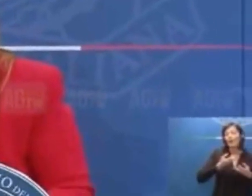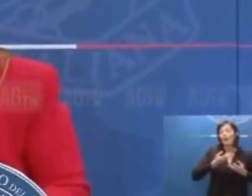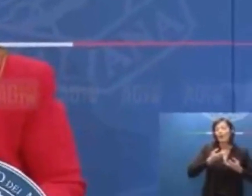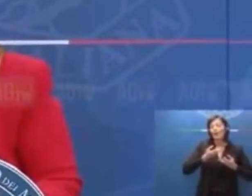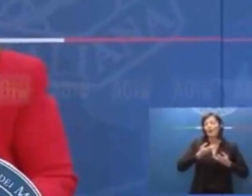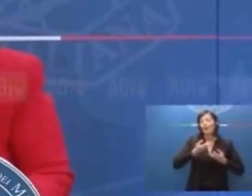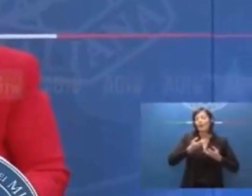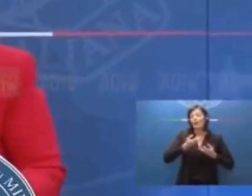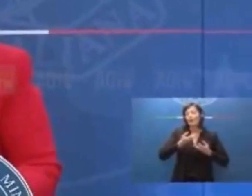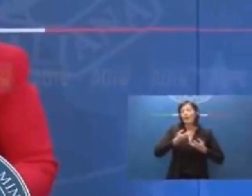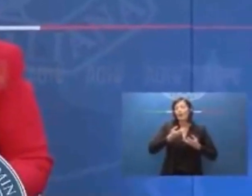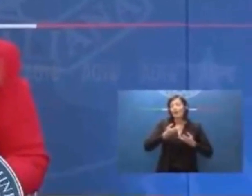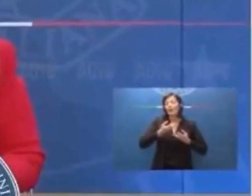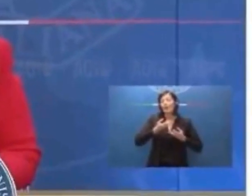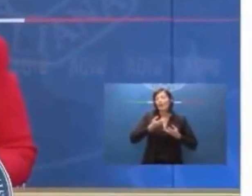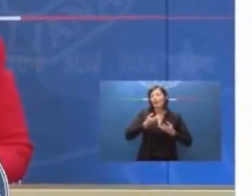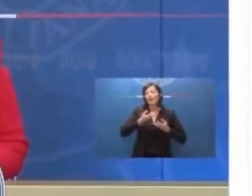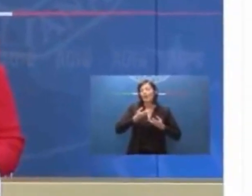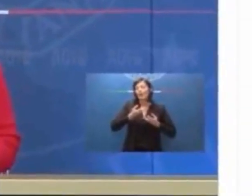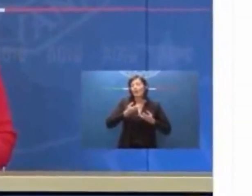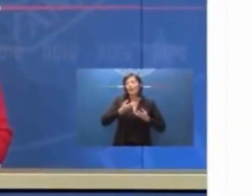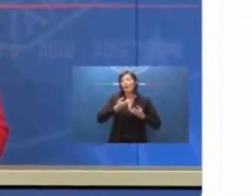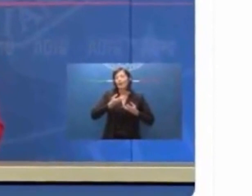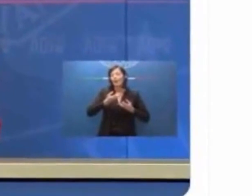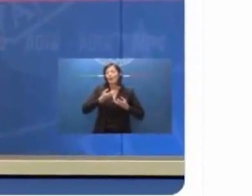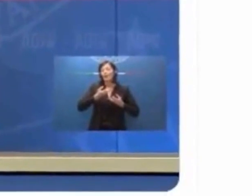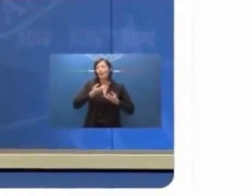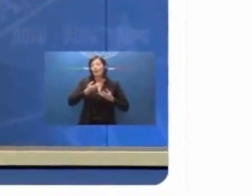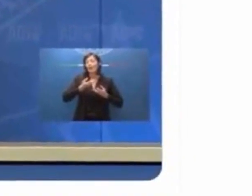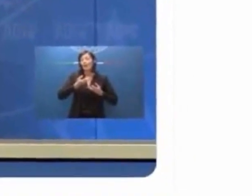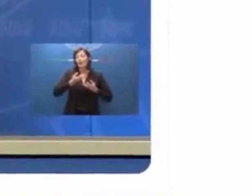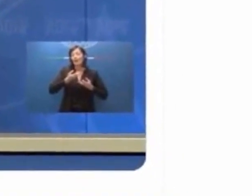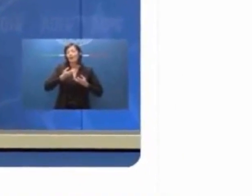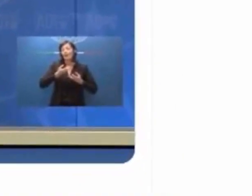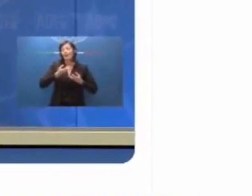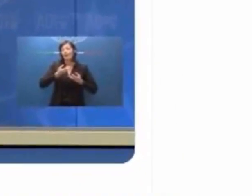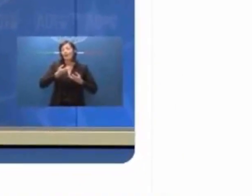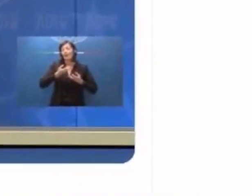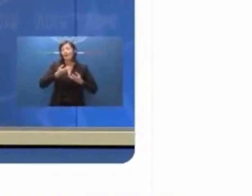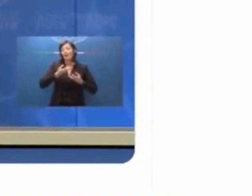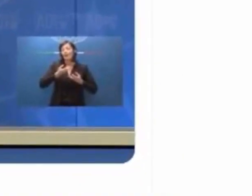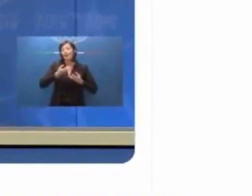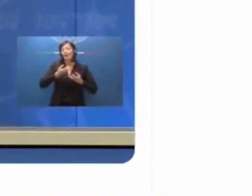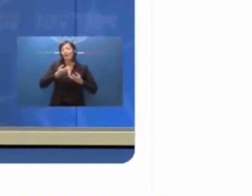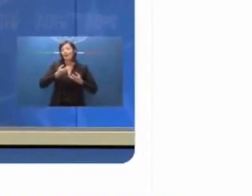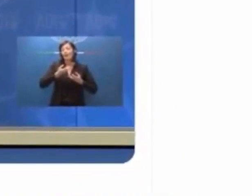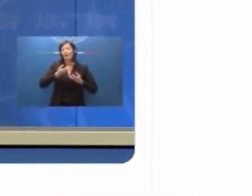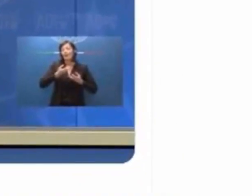sui propri social. Questo perché, si è giornalisti sempre, non solo nell'orario di lavoro.